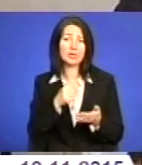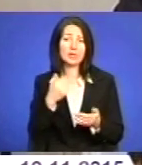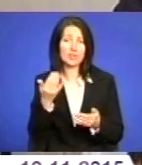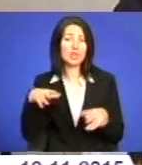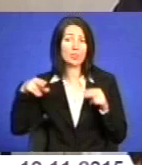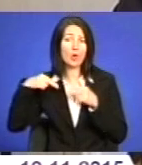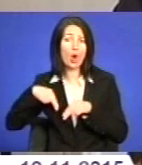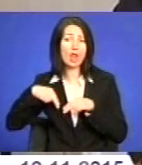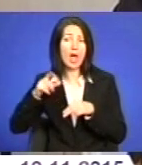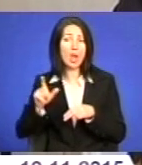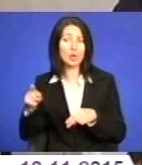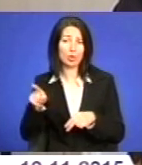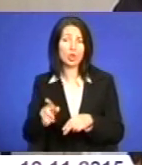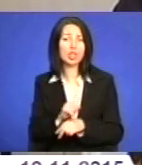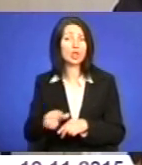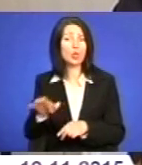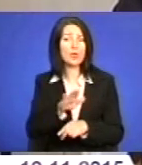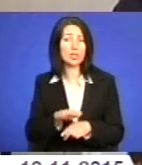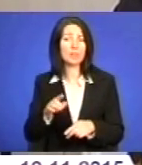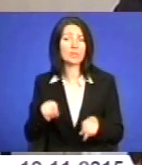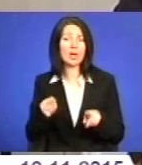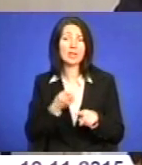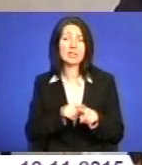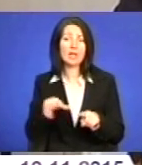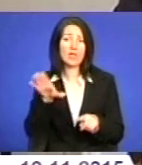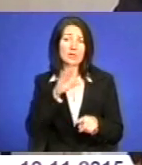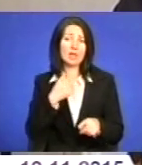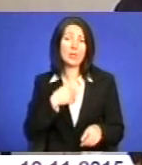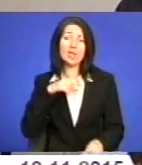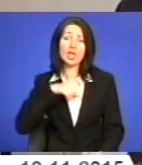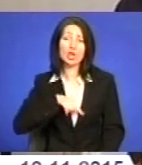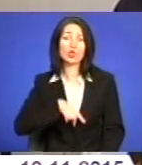колегами тут на Тернопільщині. Так що це все мене настроює оптимістично.